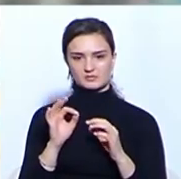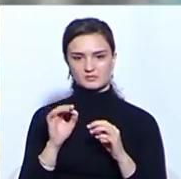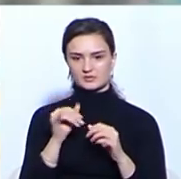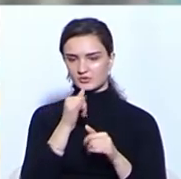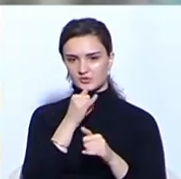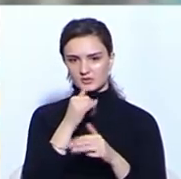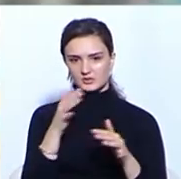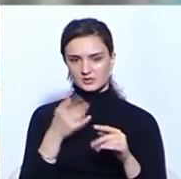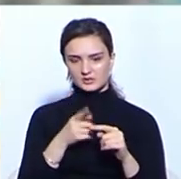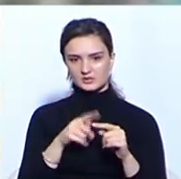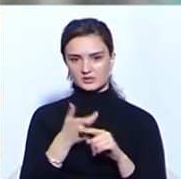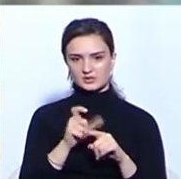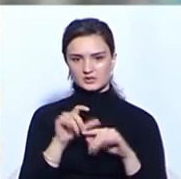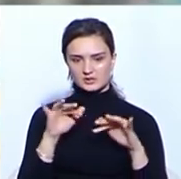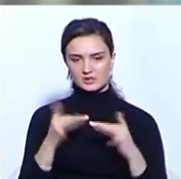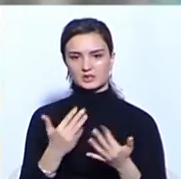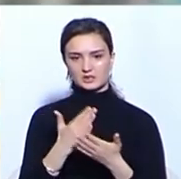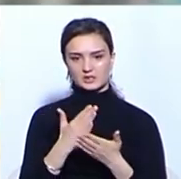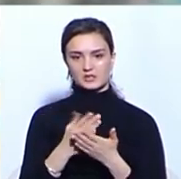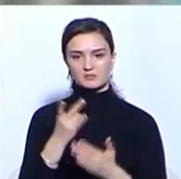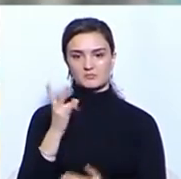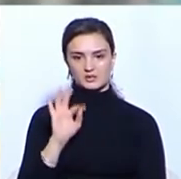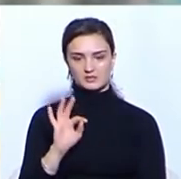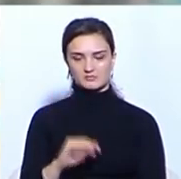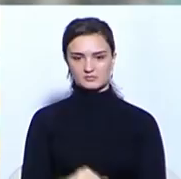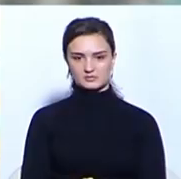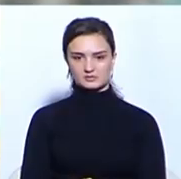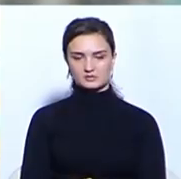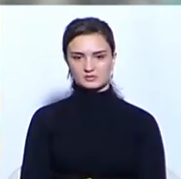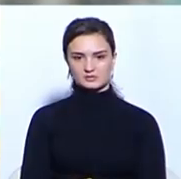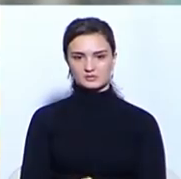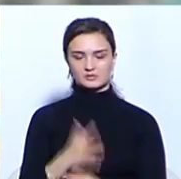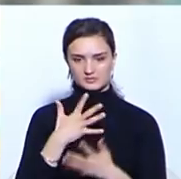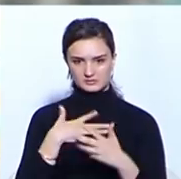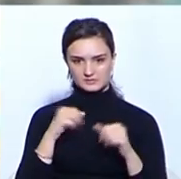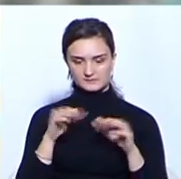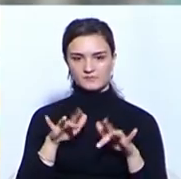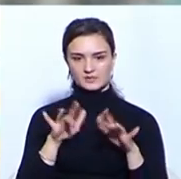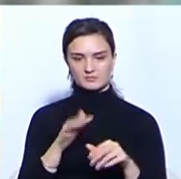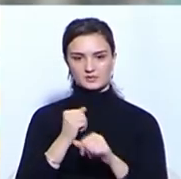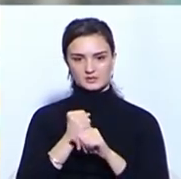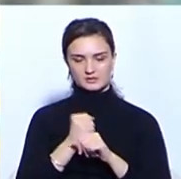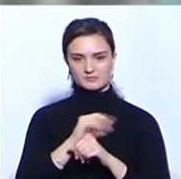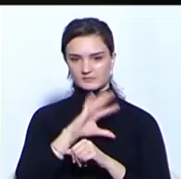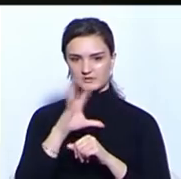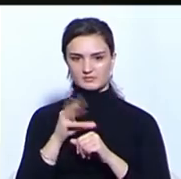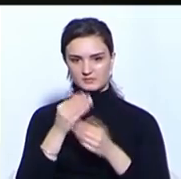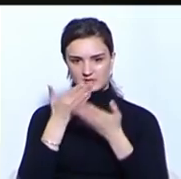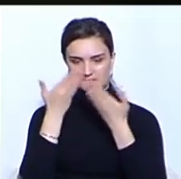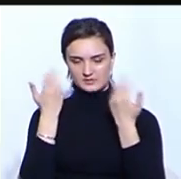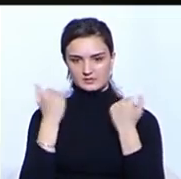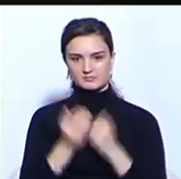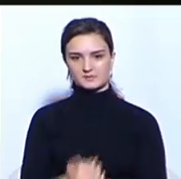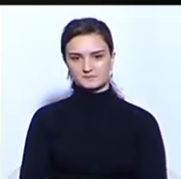არ შეგიძლია, იმიტომ რომ ძალიან დაღლილი ხარ, მაგრამ ადგები ჩაებმების საქმეში და ყველაფერი